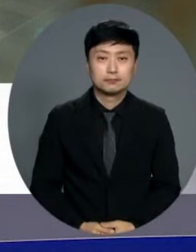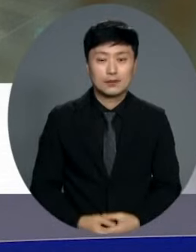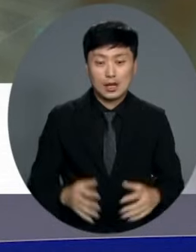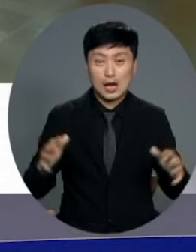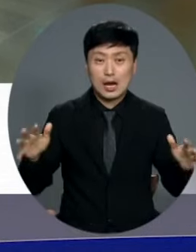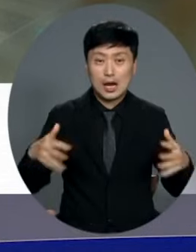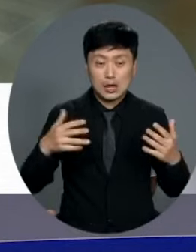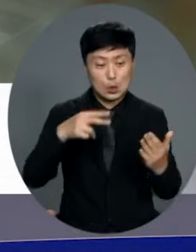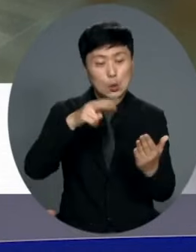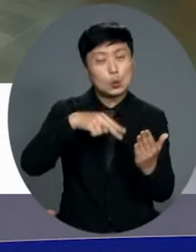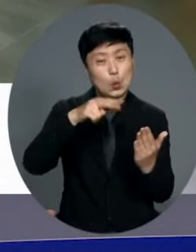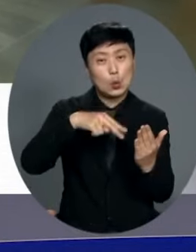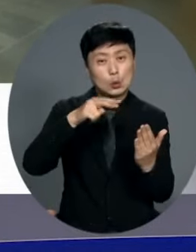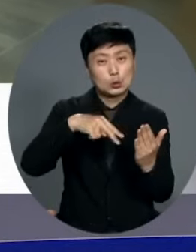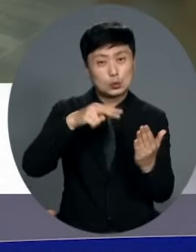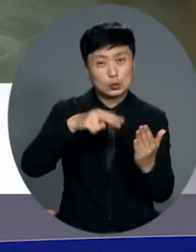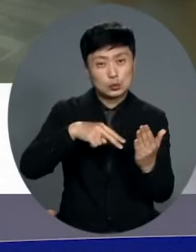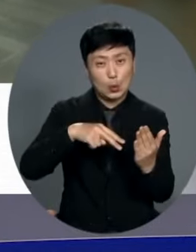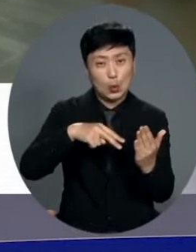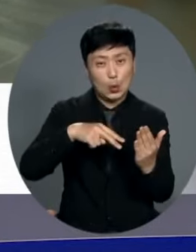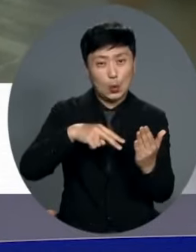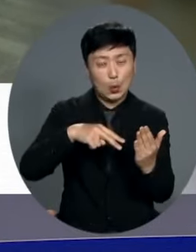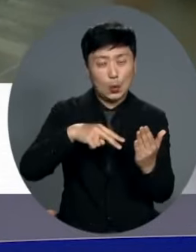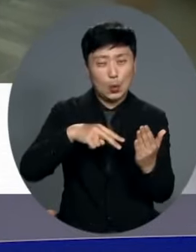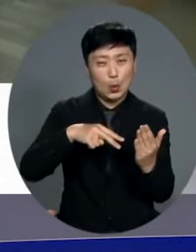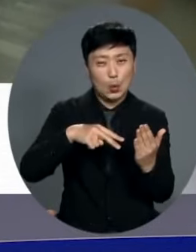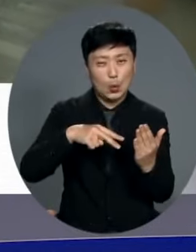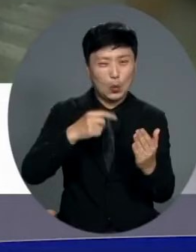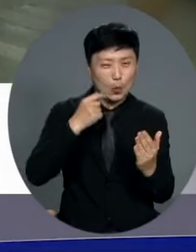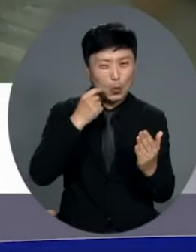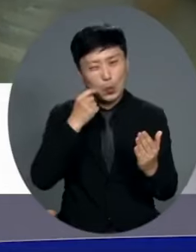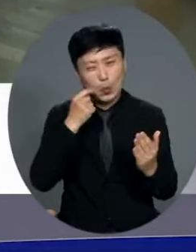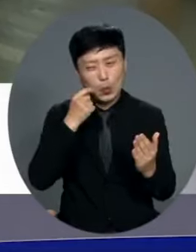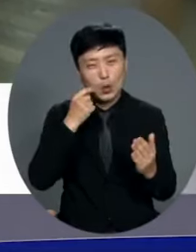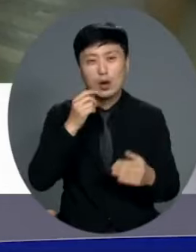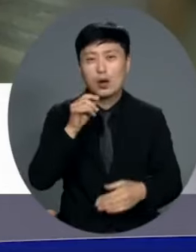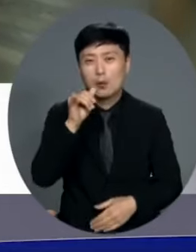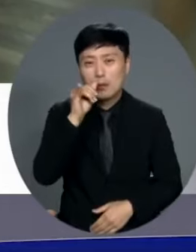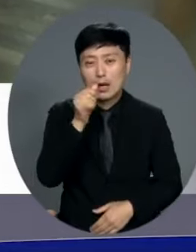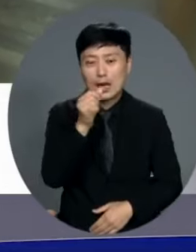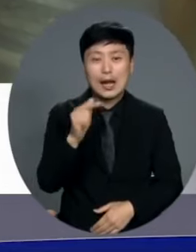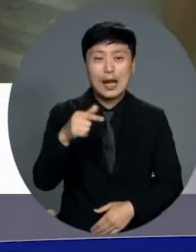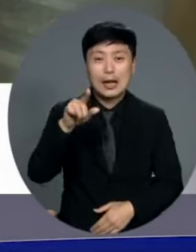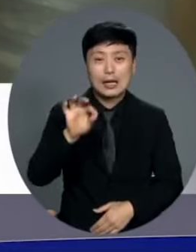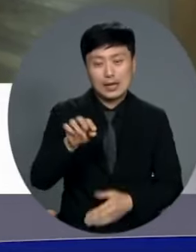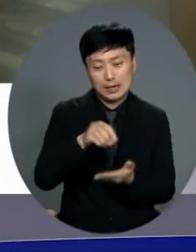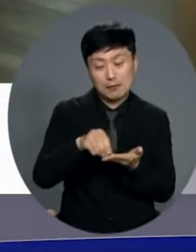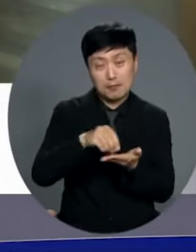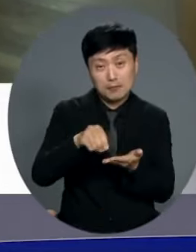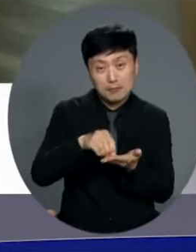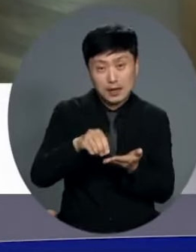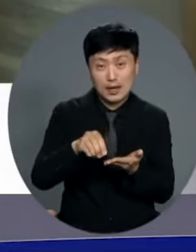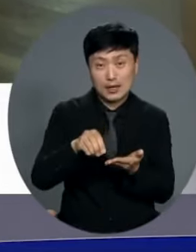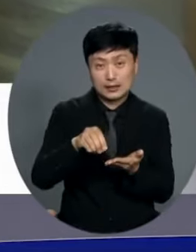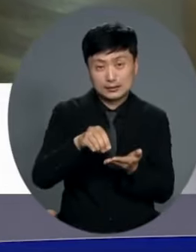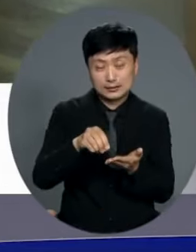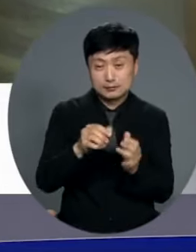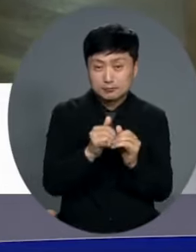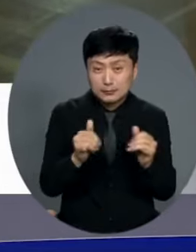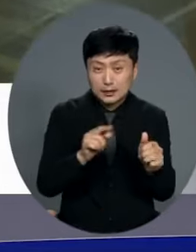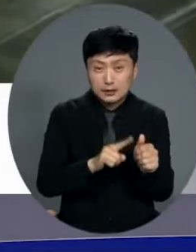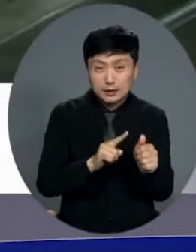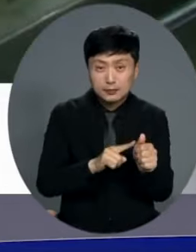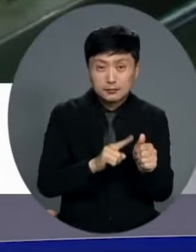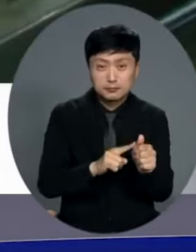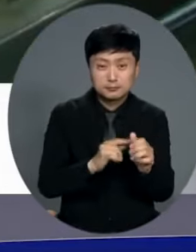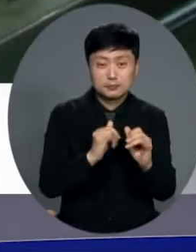가을이 독서의 계절이라는 걸 요즘 새삼 실감하시는 분들 많으실 겁니다. 한강 작가가 노벨상을 받은 덕분에 수도권의